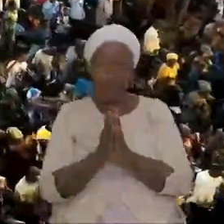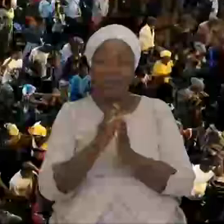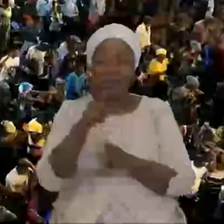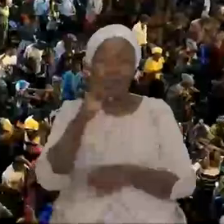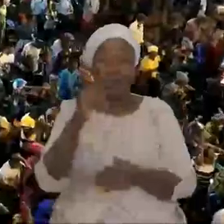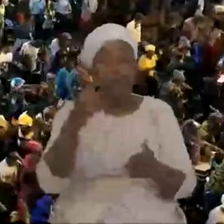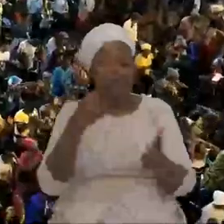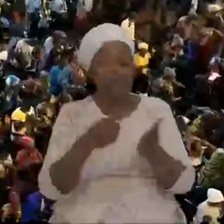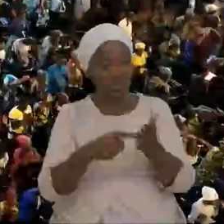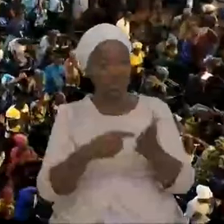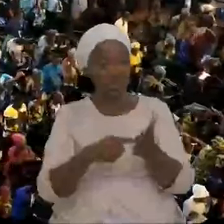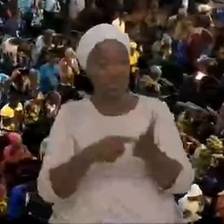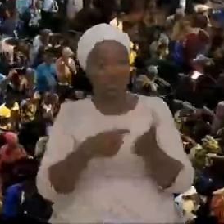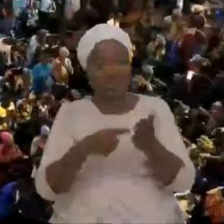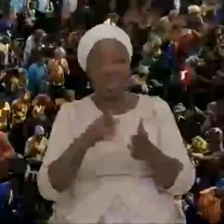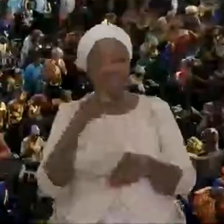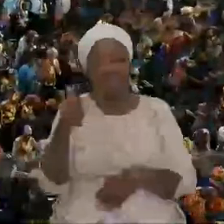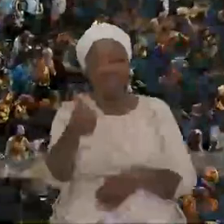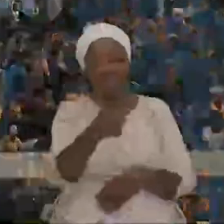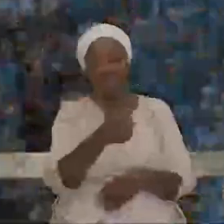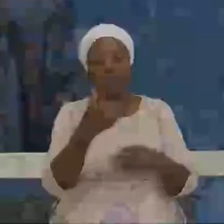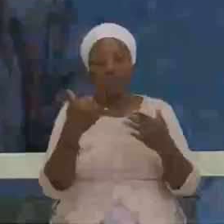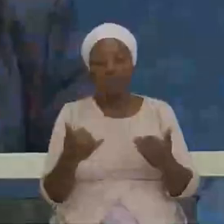prions. Examine-toi maintenant.